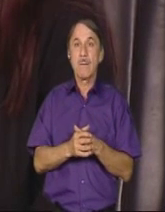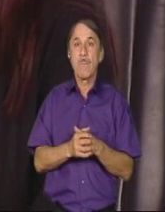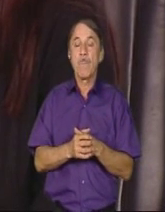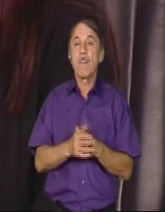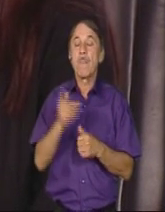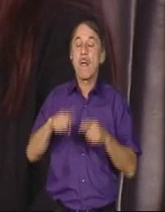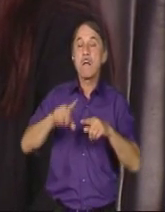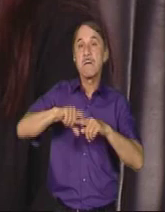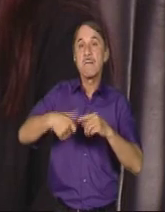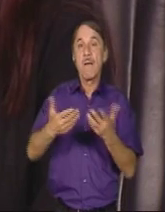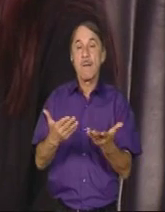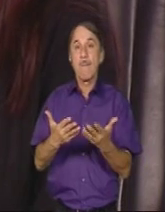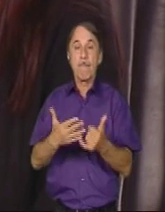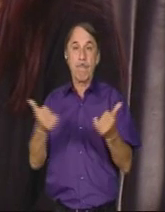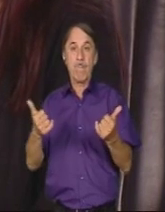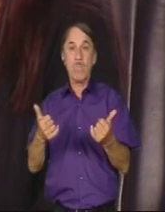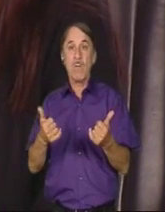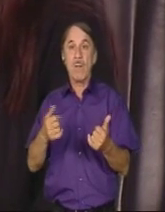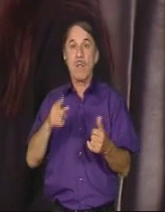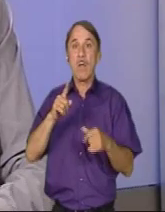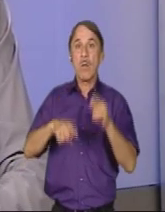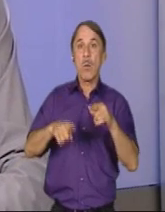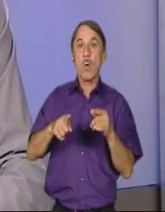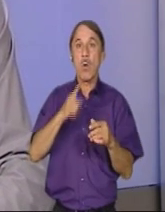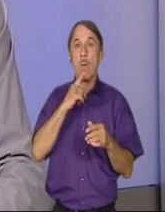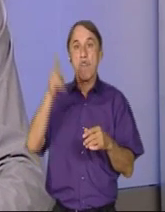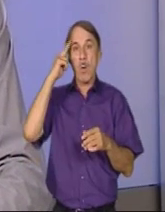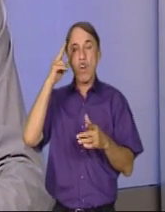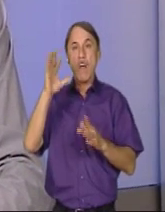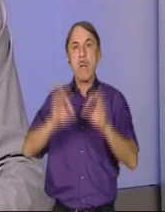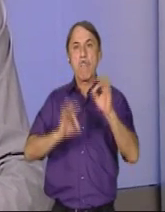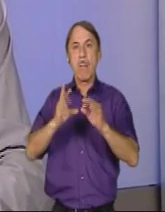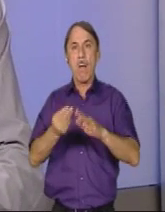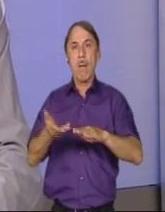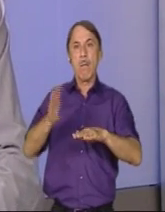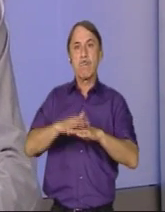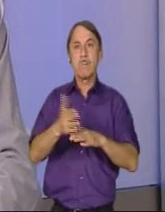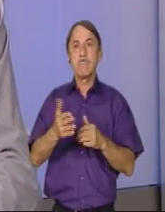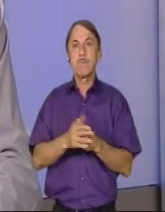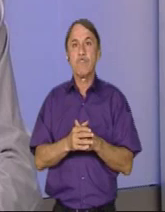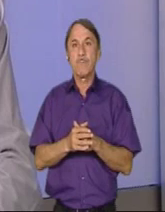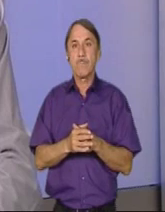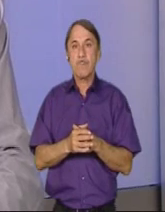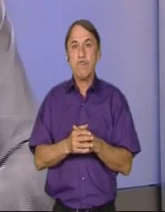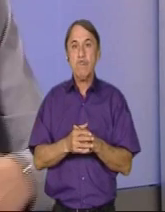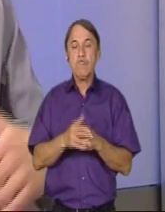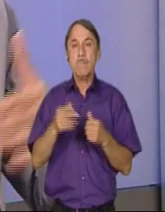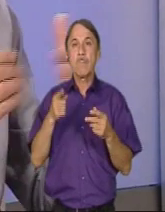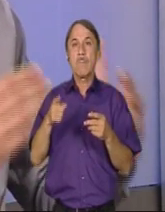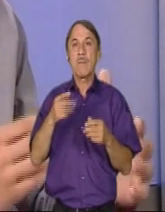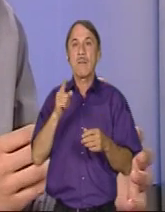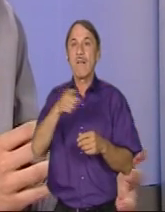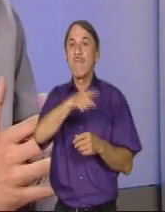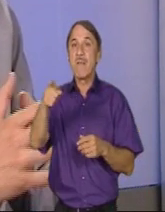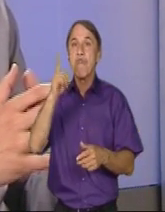privrednika i poljoprivrednika. Treća stvar je razvojna investiciona banka koja daje po povoljnim kamatnim stopama domaćem privredniku i poljoprivredniku.